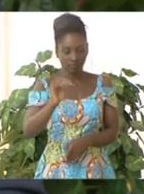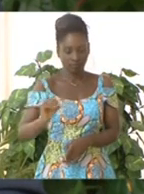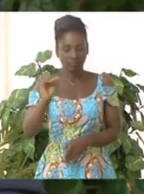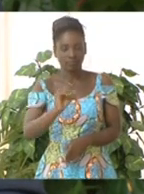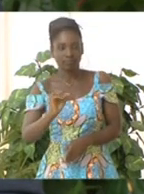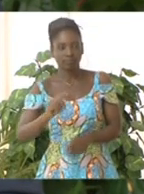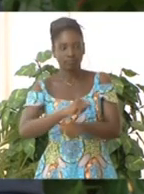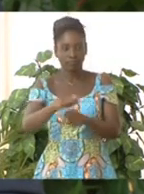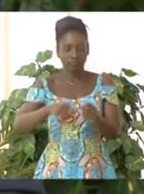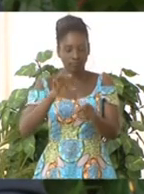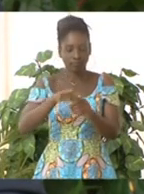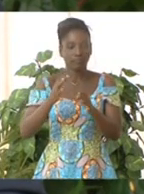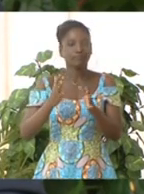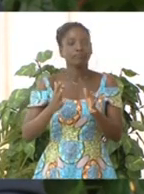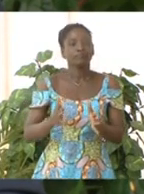Suffrage exprimé,